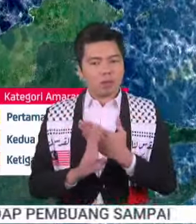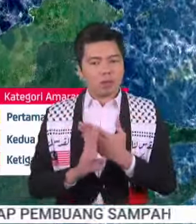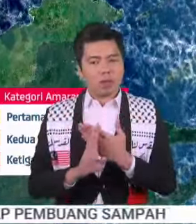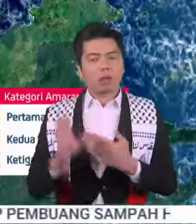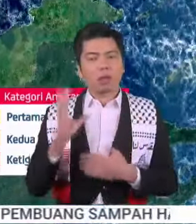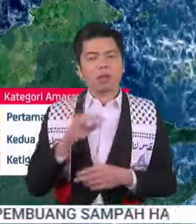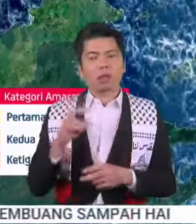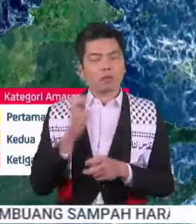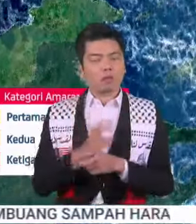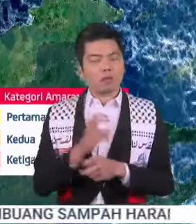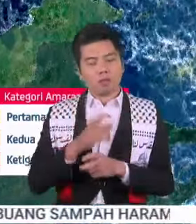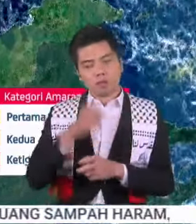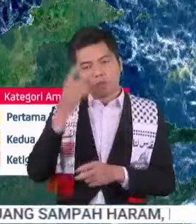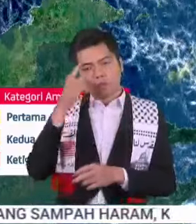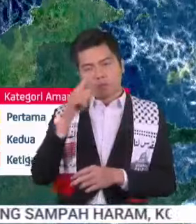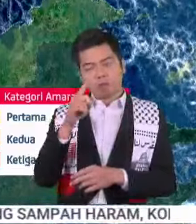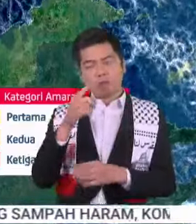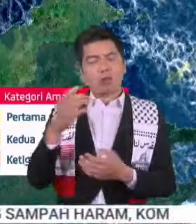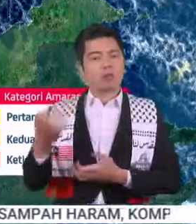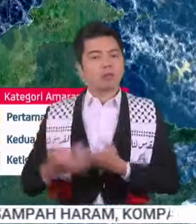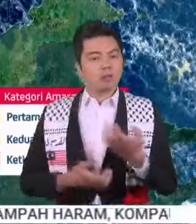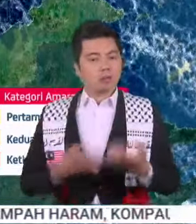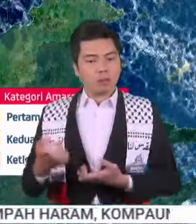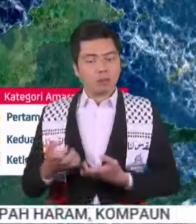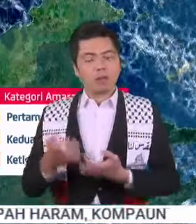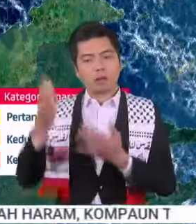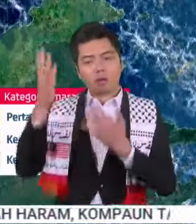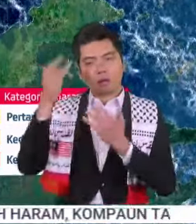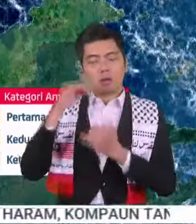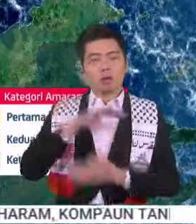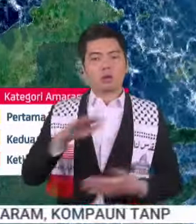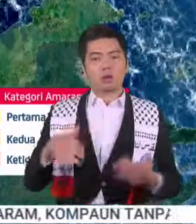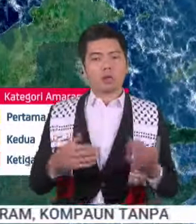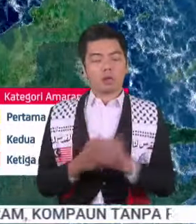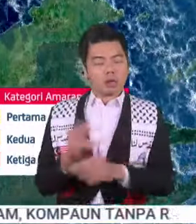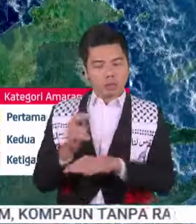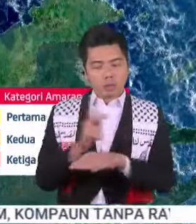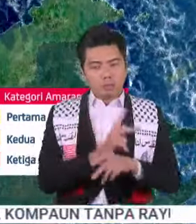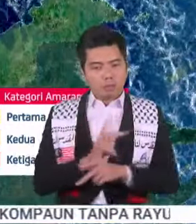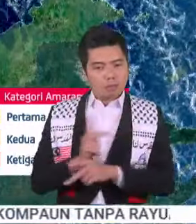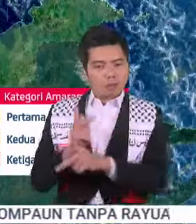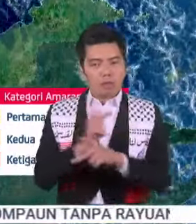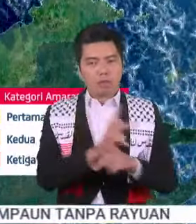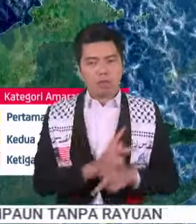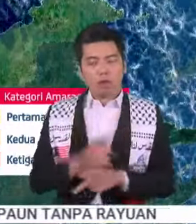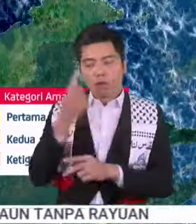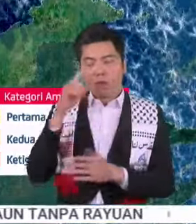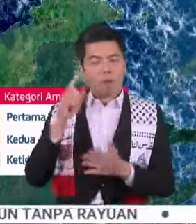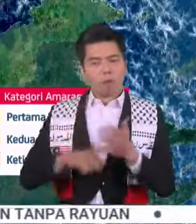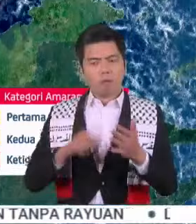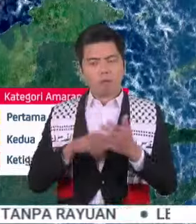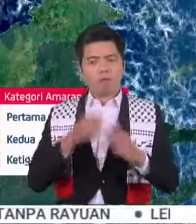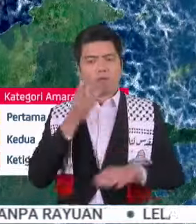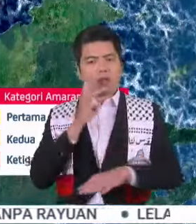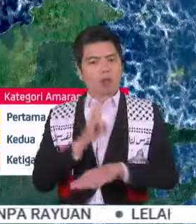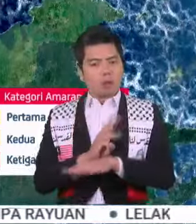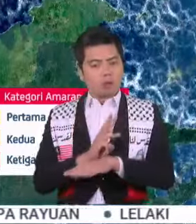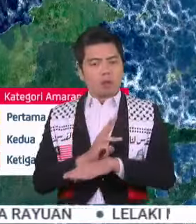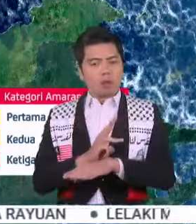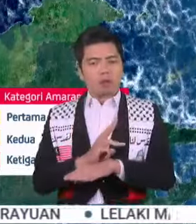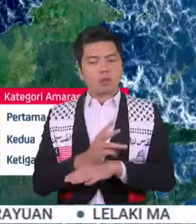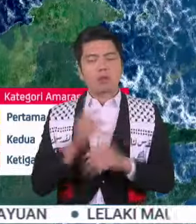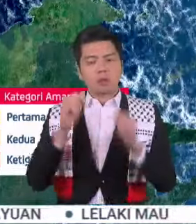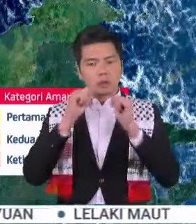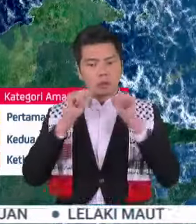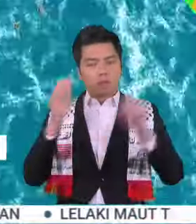sukan dan race lot, dan diharapkan kepada anda semua sentiasa peka dan juga cakna dengan apa juga amaran juga ramalan yang dikeluarkan